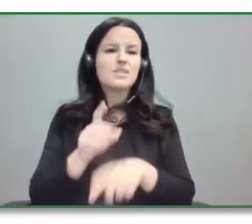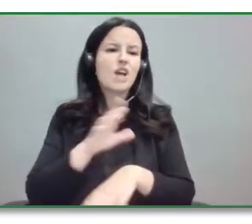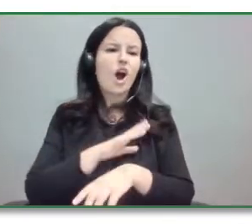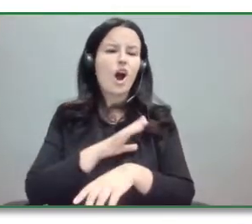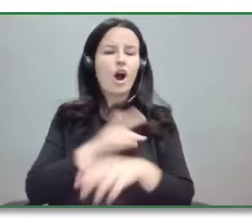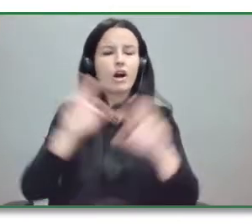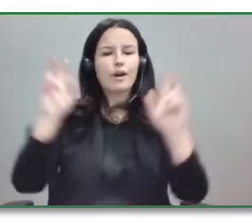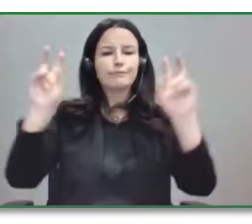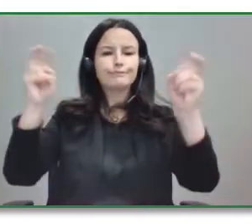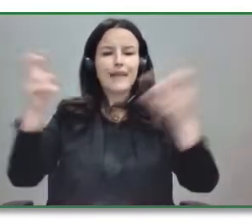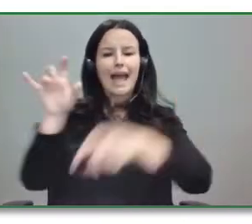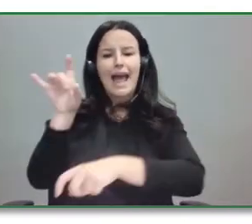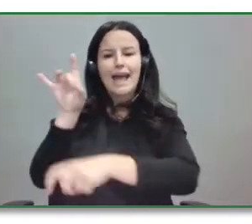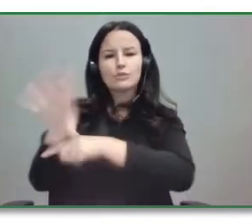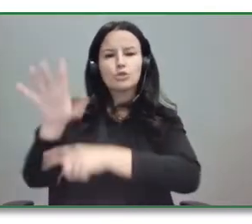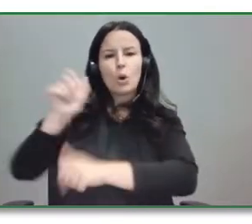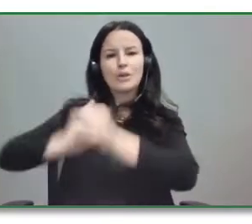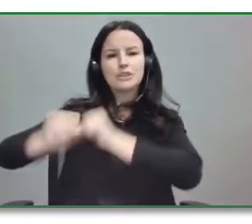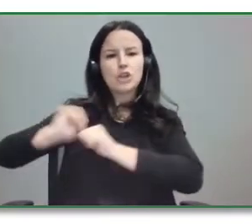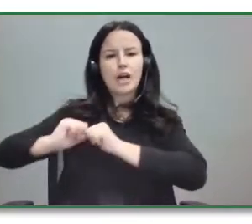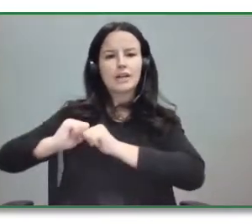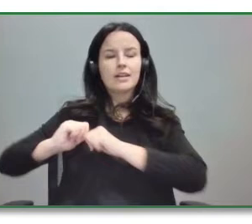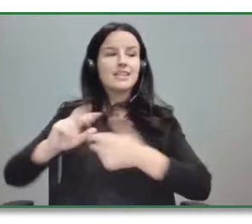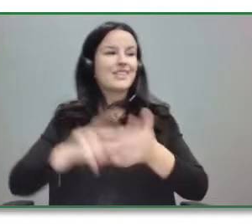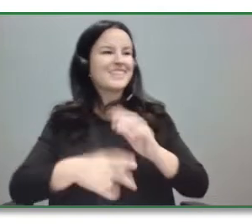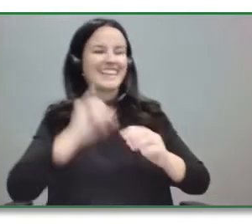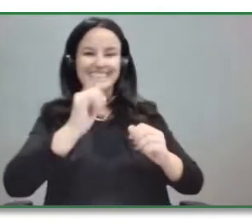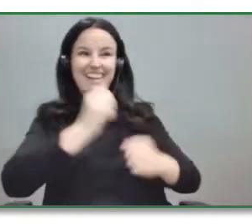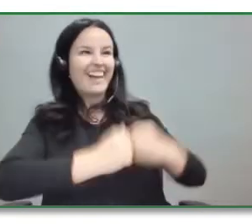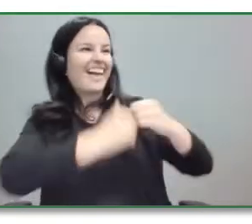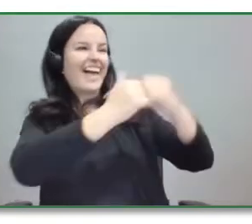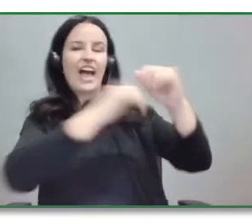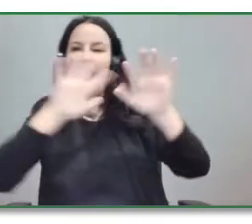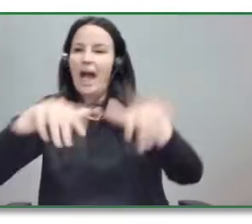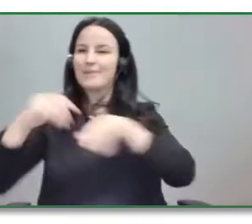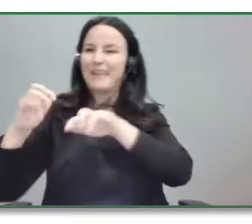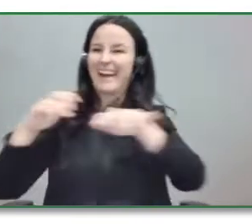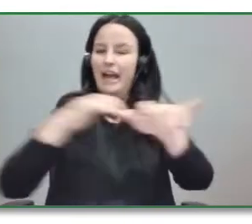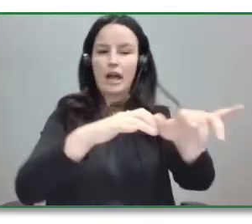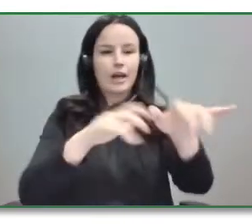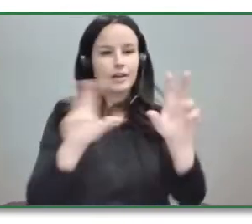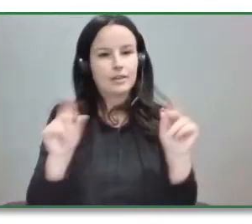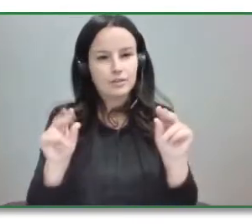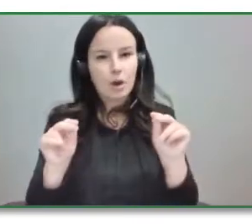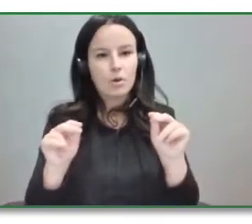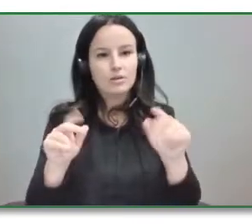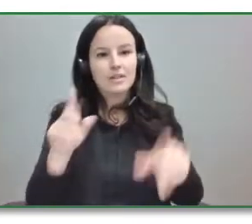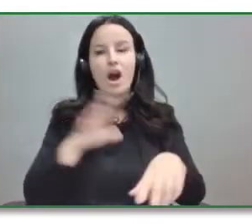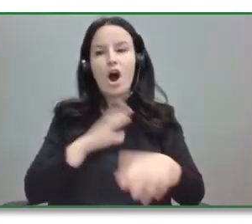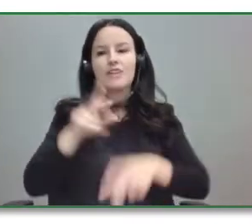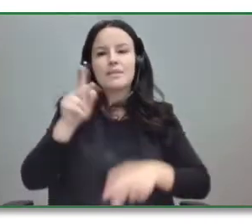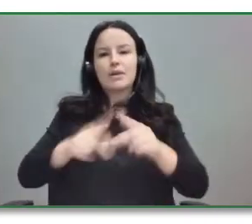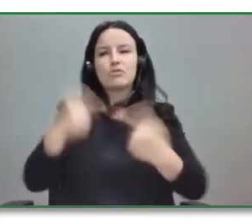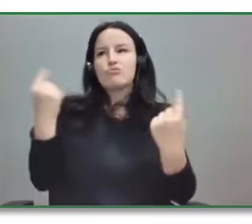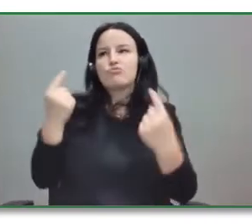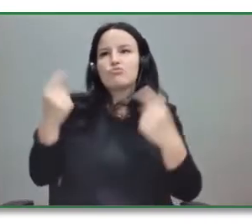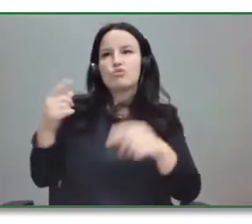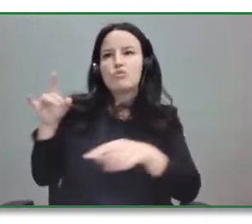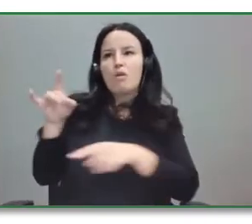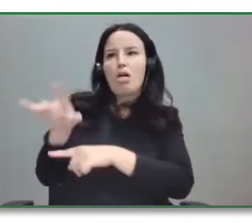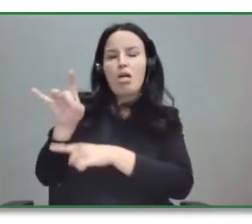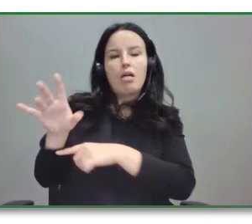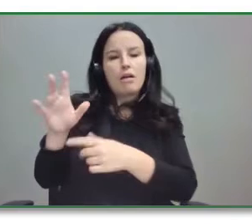l'adage «construisez et ils viendront» ne s'applique pas nécessairement aux groupes de personnes qui ont traditionnellement été exclues. D'autres